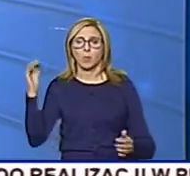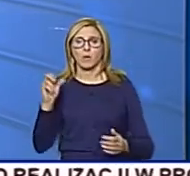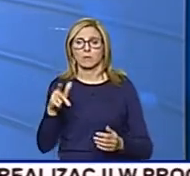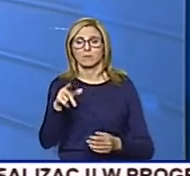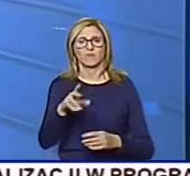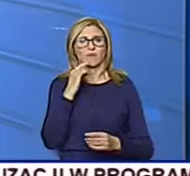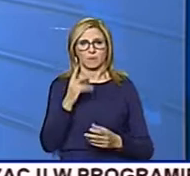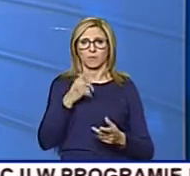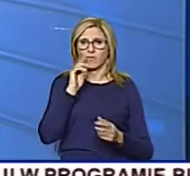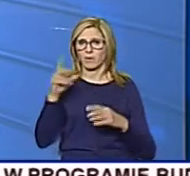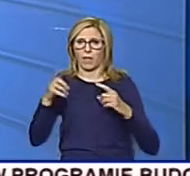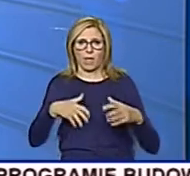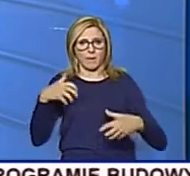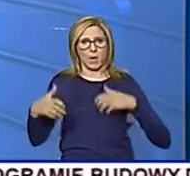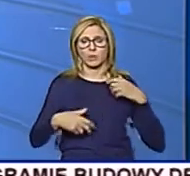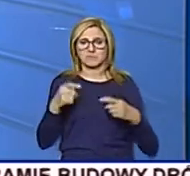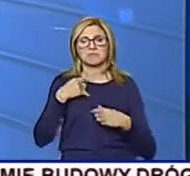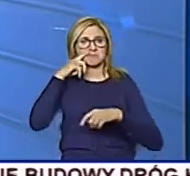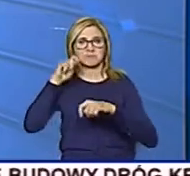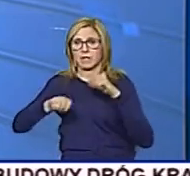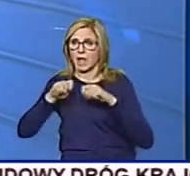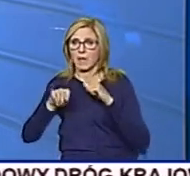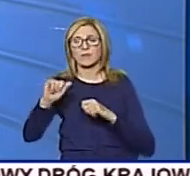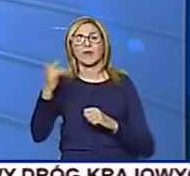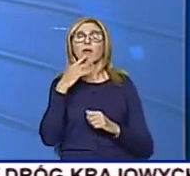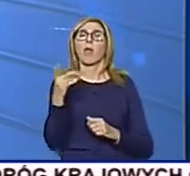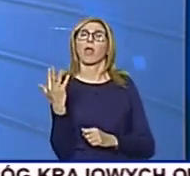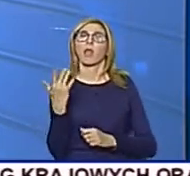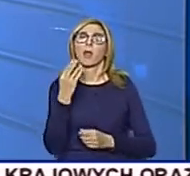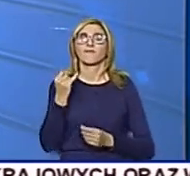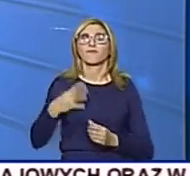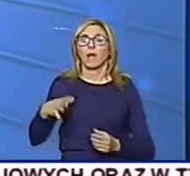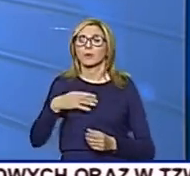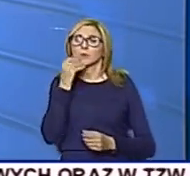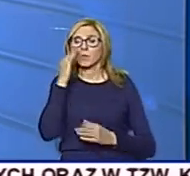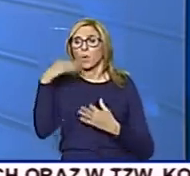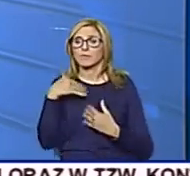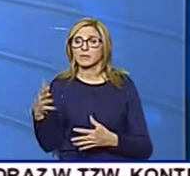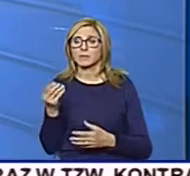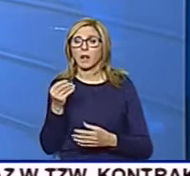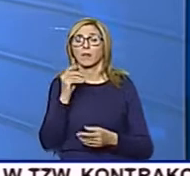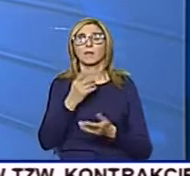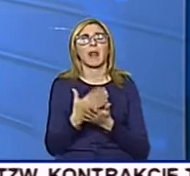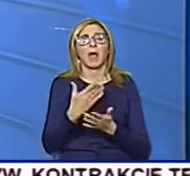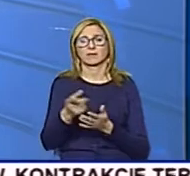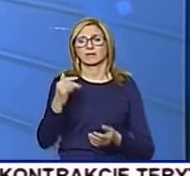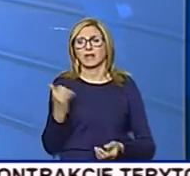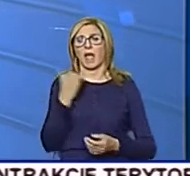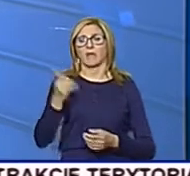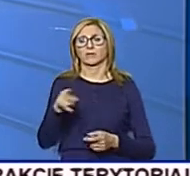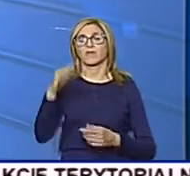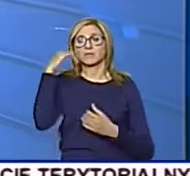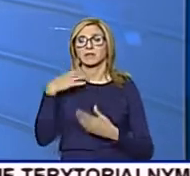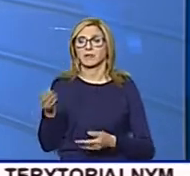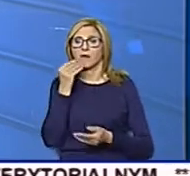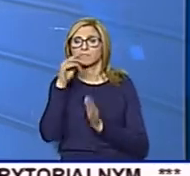facebookowym wywołał wiele emocji. Sprawdziliśmy, jak i za ile są żywieni pacjenci w łódzkich szpitalach i dlaczego wciąż szpitalne